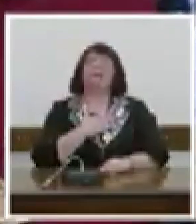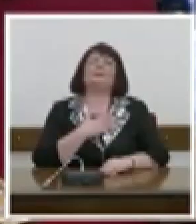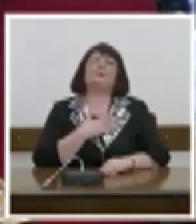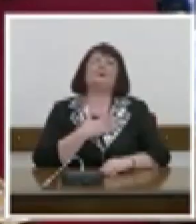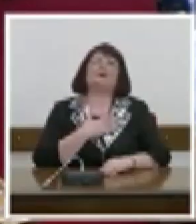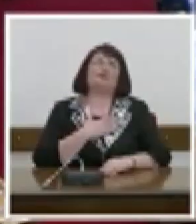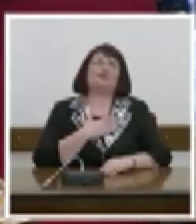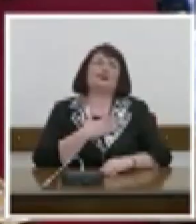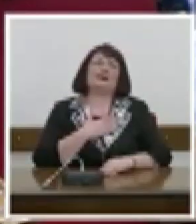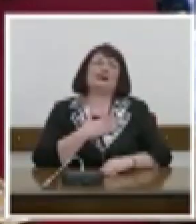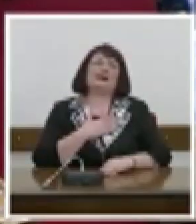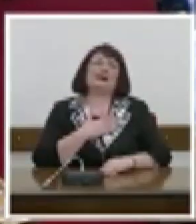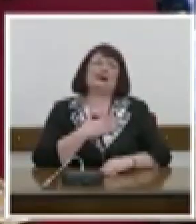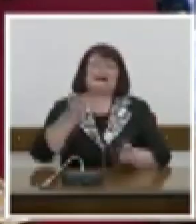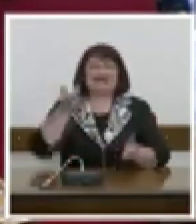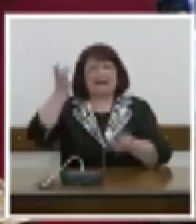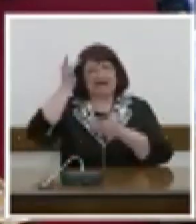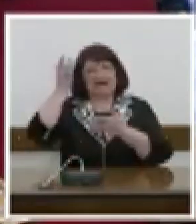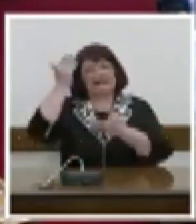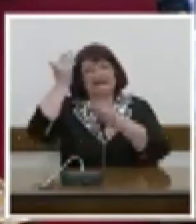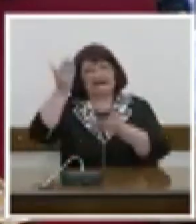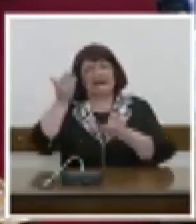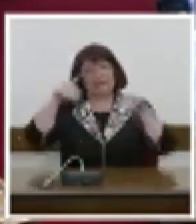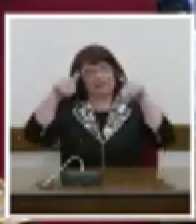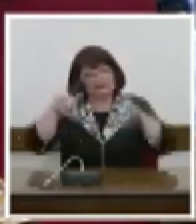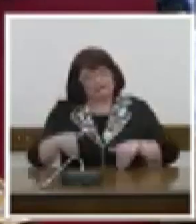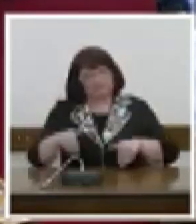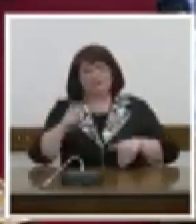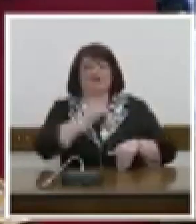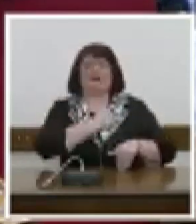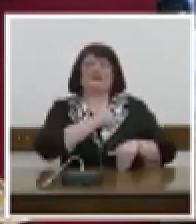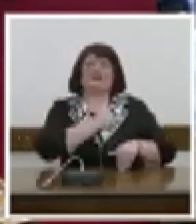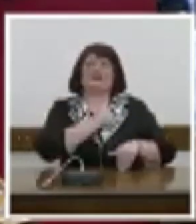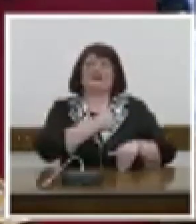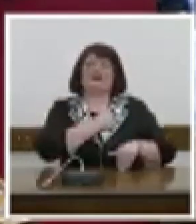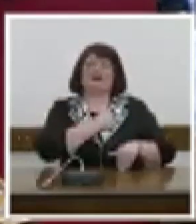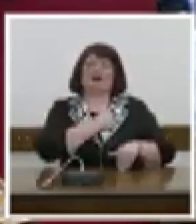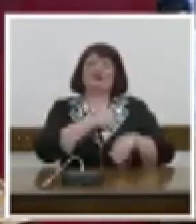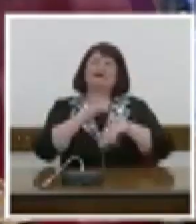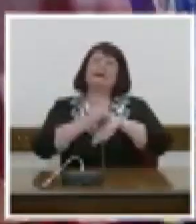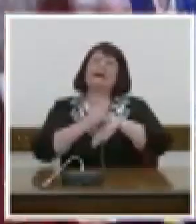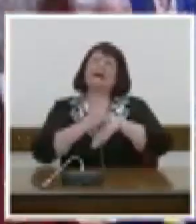ότι θα είμαι πιστός στην πατρίδα και το δημοκρατικό πολίτευμα.